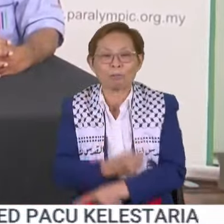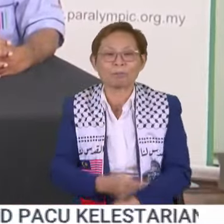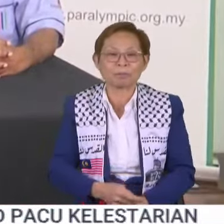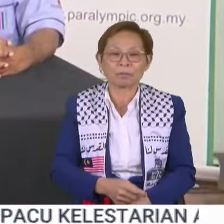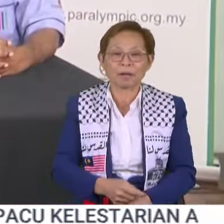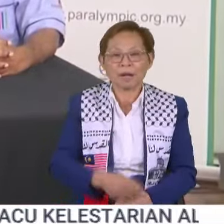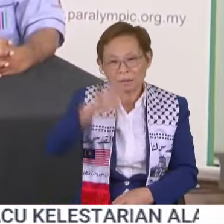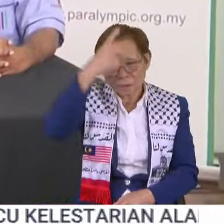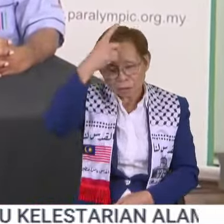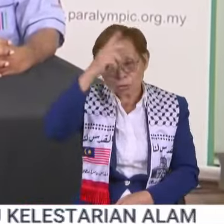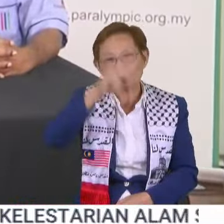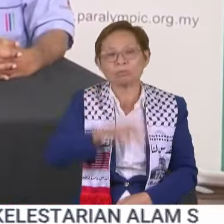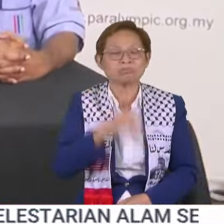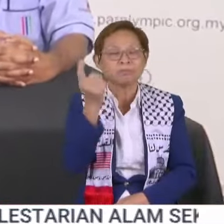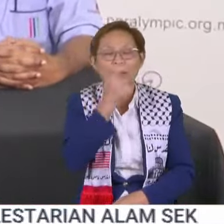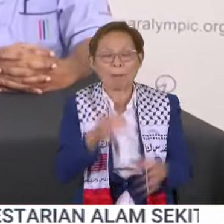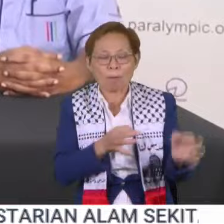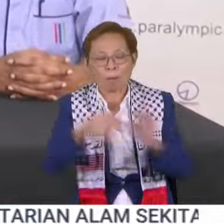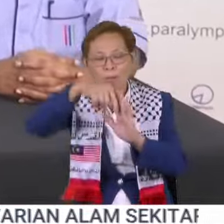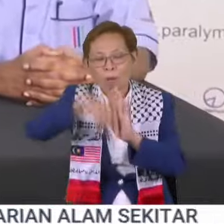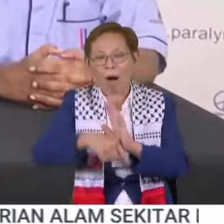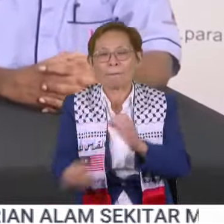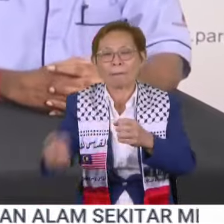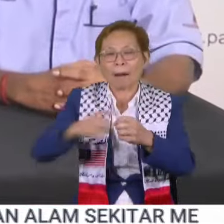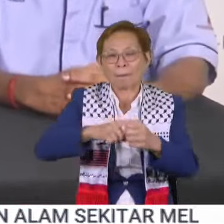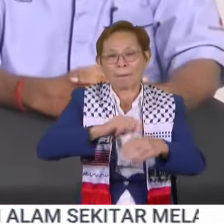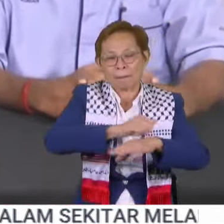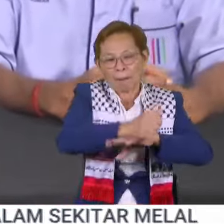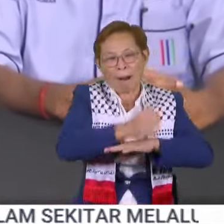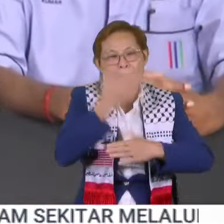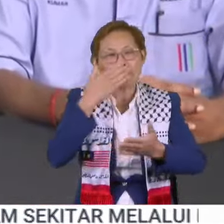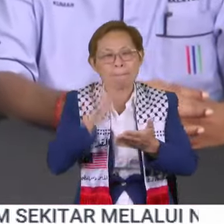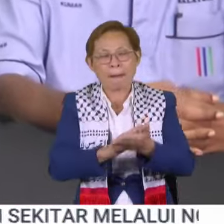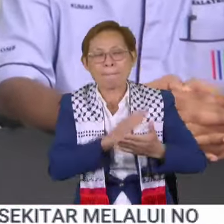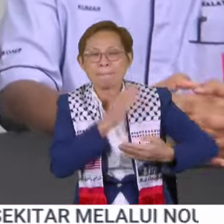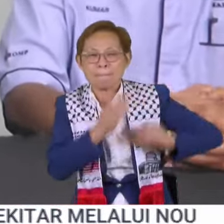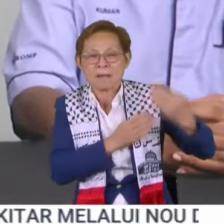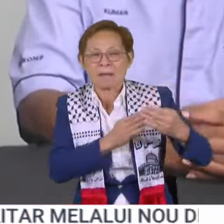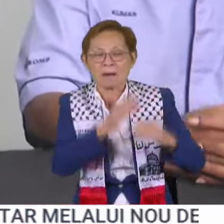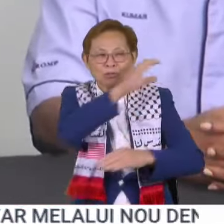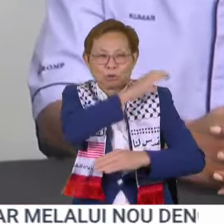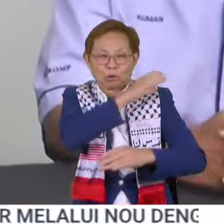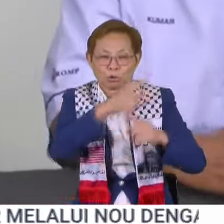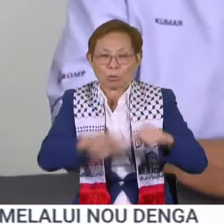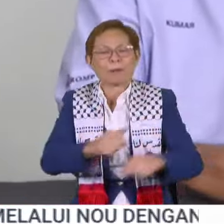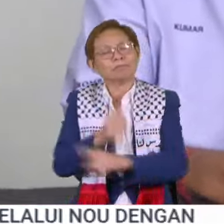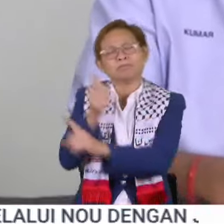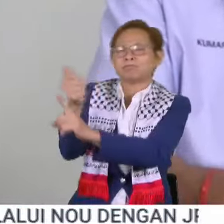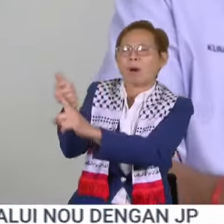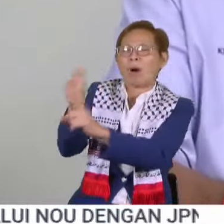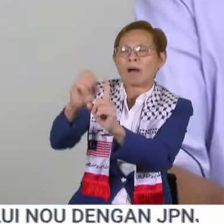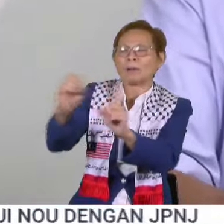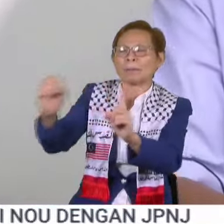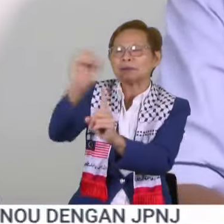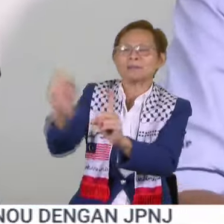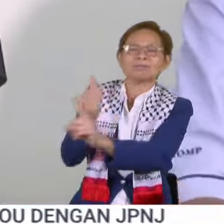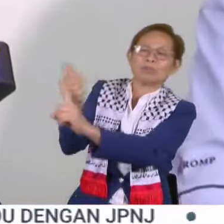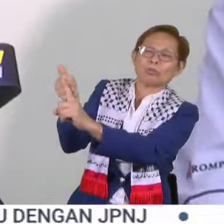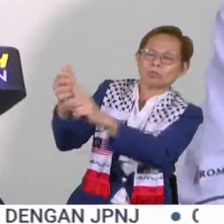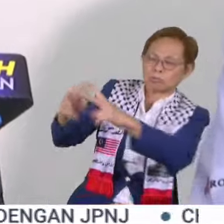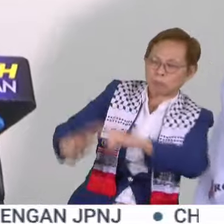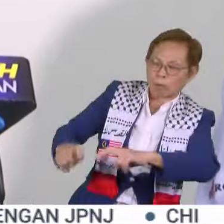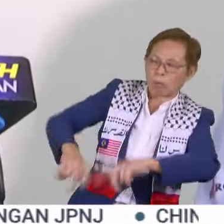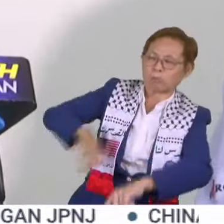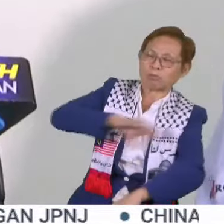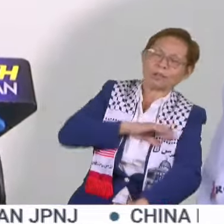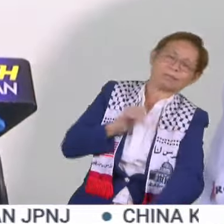Dalam pada itu, Datuk Seri Megat enggan mengulas lanjut berhubung dakwaan salah laku jurulatih berkenaan. Sebaliknya, menyerahkan sepenuhnya kepada siasatan